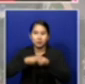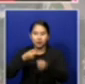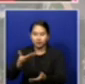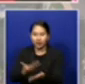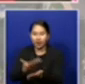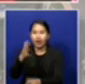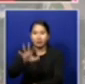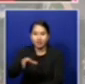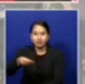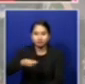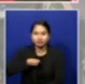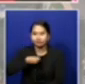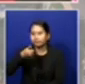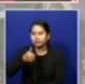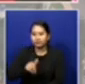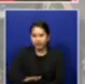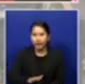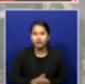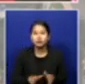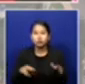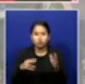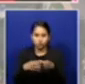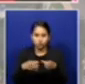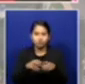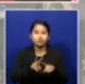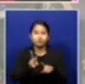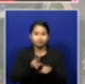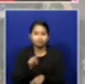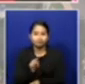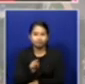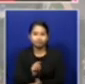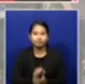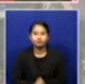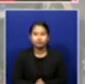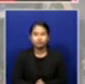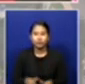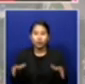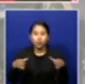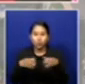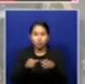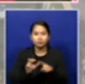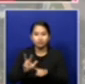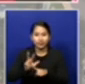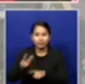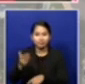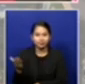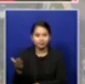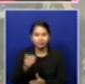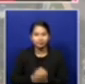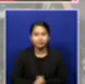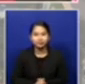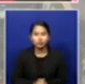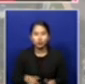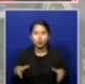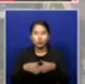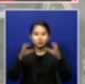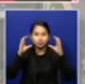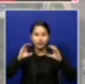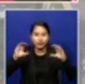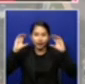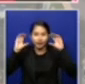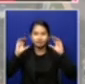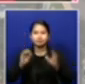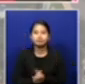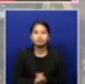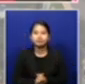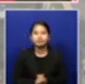ไม่ได้นี่คือกลุ่มที่2นะครับกลุ่มที่3ที่ผมจะพูดถึงนั่นก็คือกลุ่มข้าราชการ